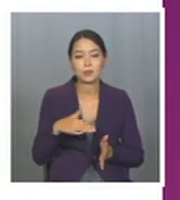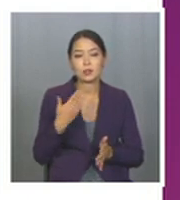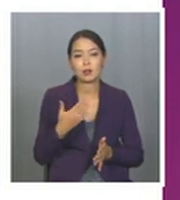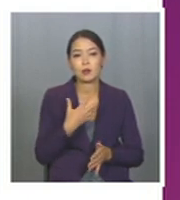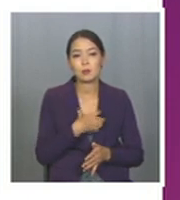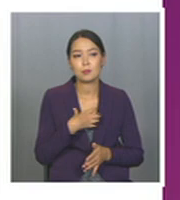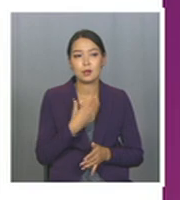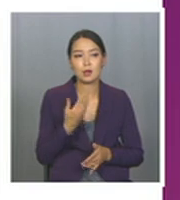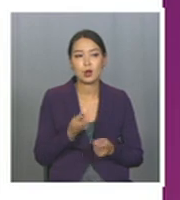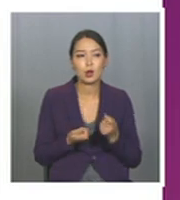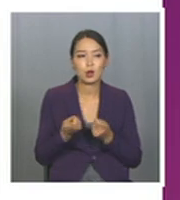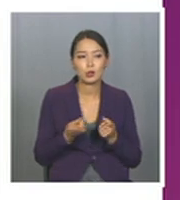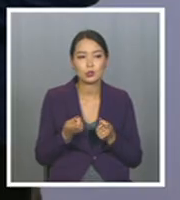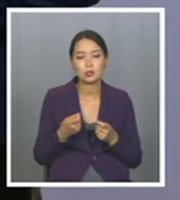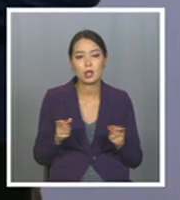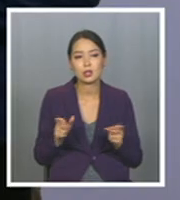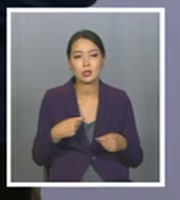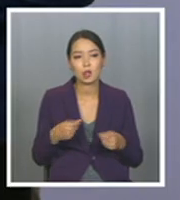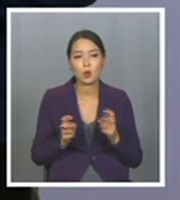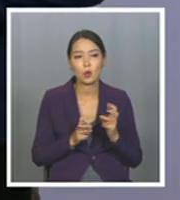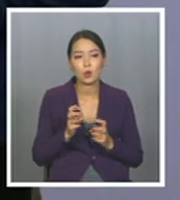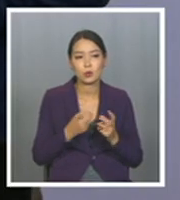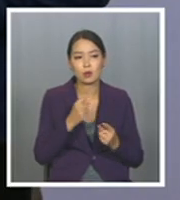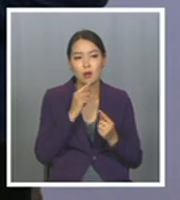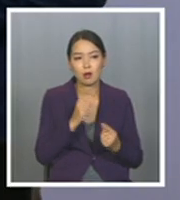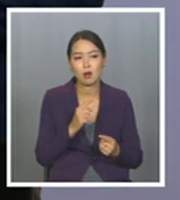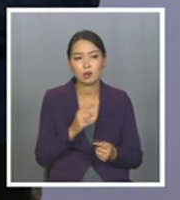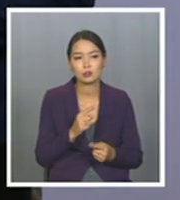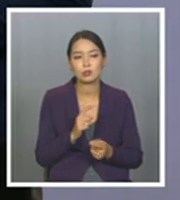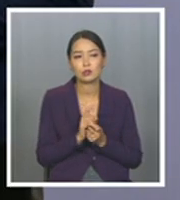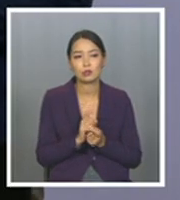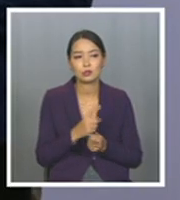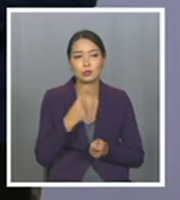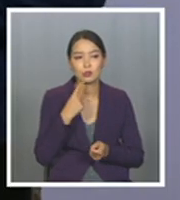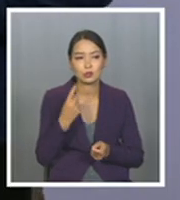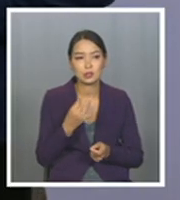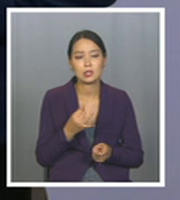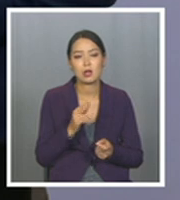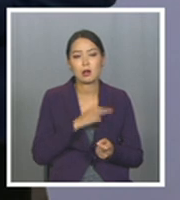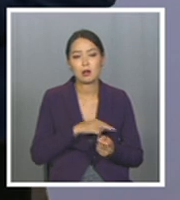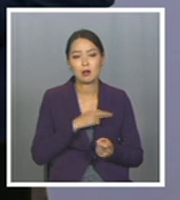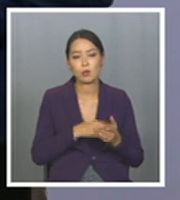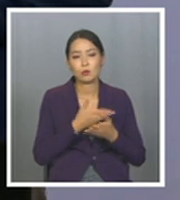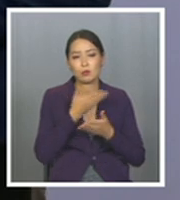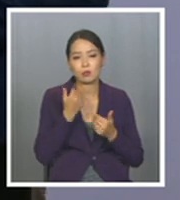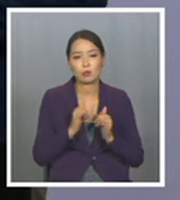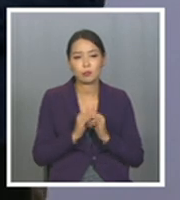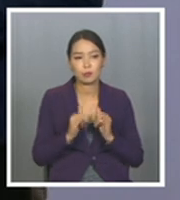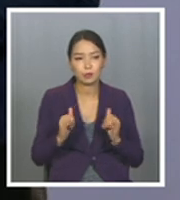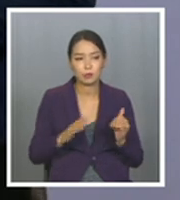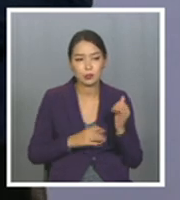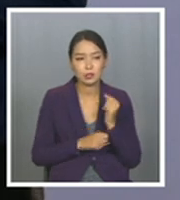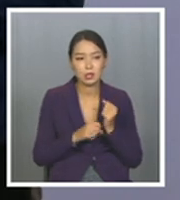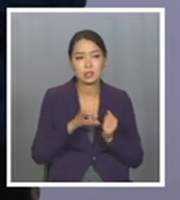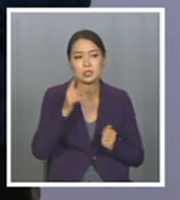ұсақ тауар өндірушілерге қарсы күрестің күшеюіне, алтыншы басымдықты жұмыссыздықтың өсуіне, жетінші басымдықты Сталиннің жеке көзқарасына